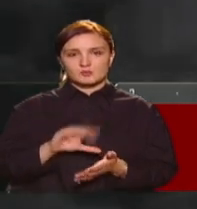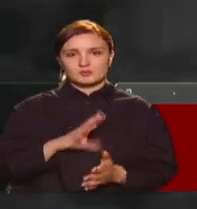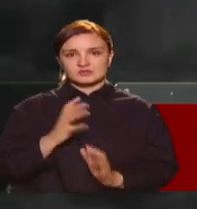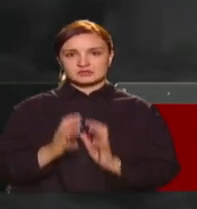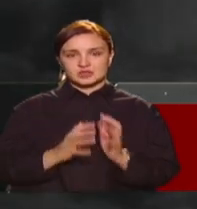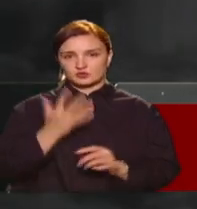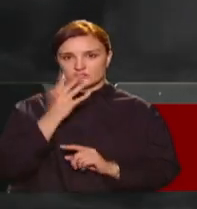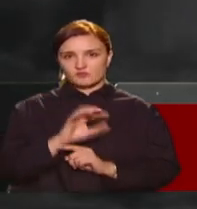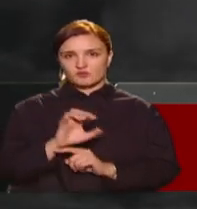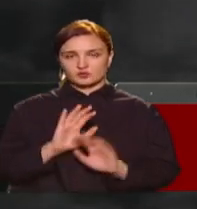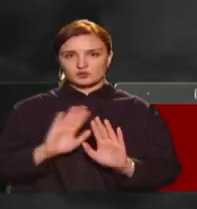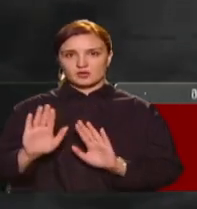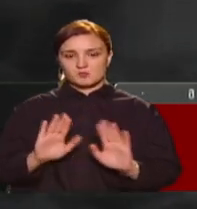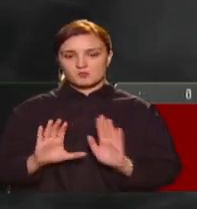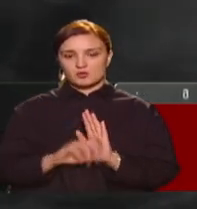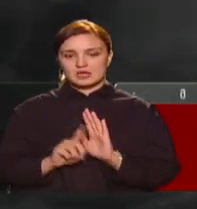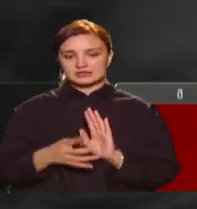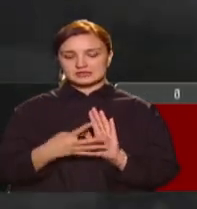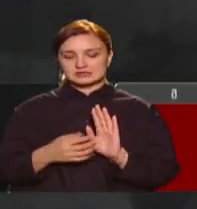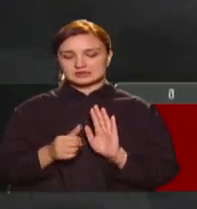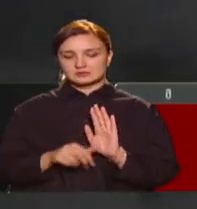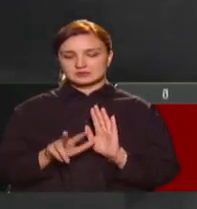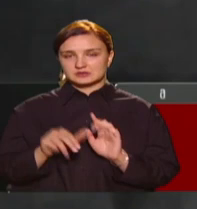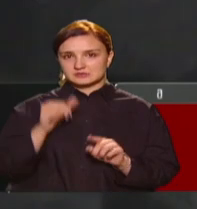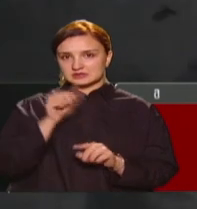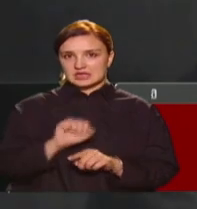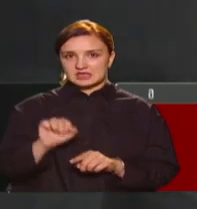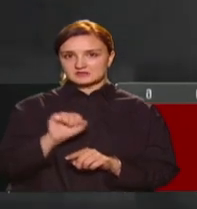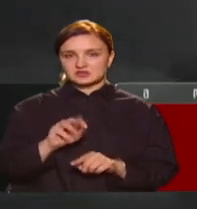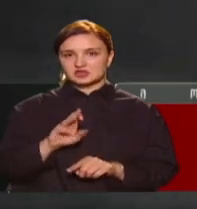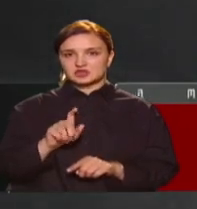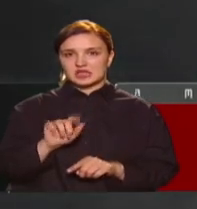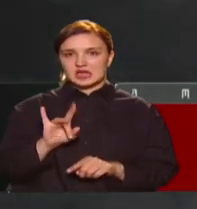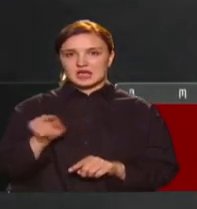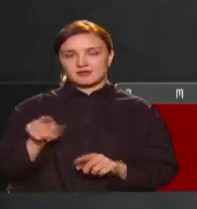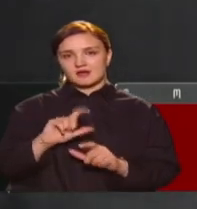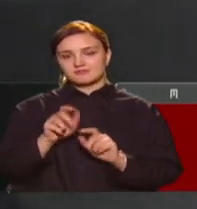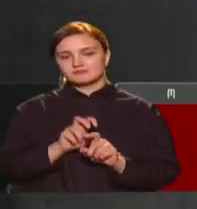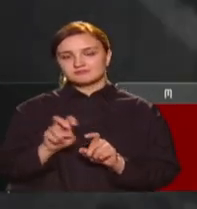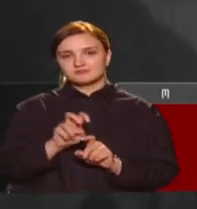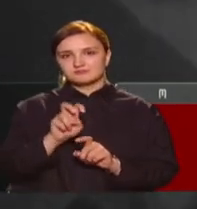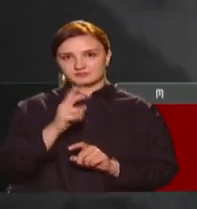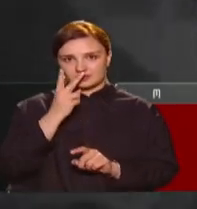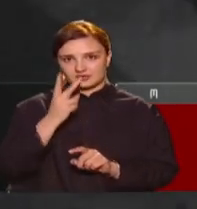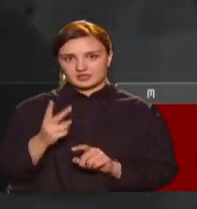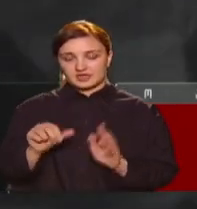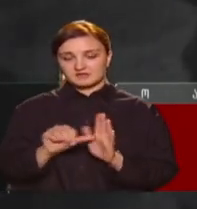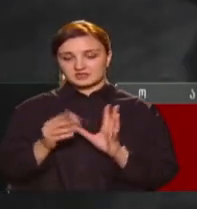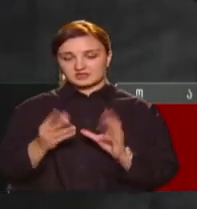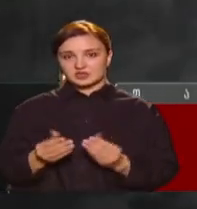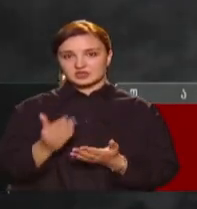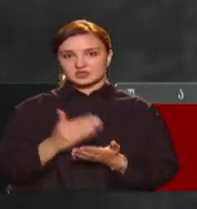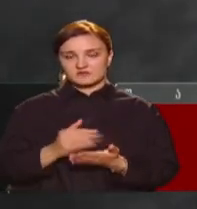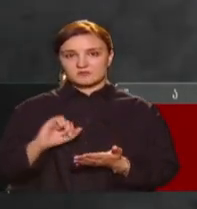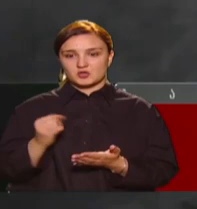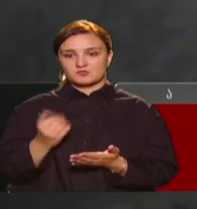საერთაშორისო ფოტოგამოფენებში. ბოლოს 1963 წლის აგვისტოში შხარას დასალაშქრად მიმავალი ნახეს. 6 დღის შემდეგ კი